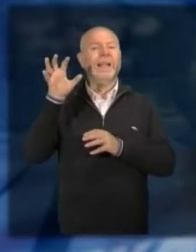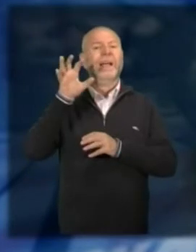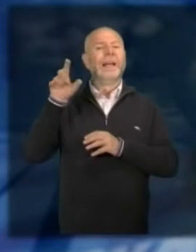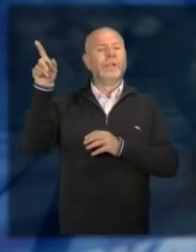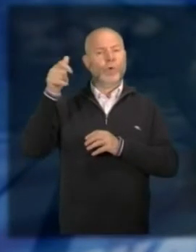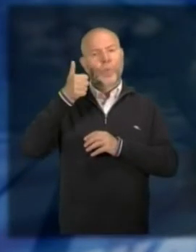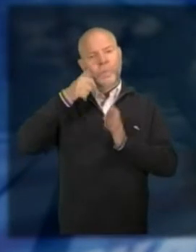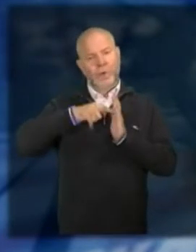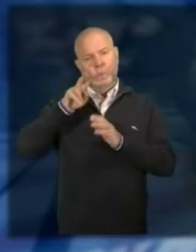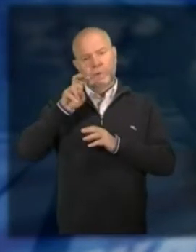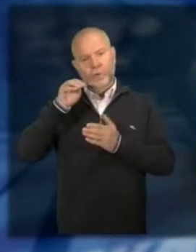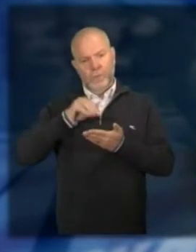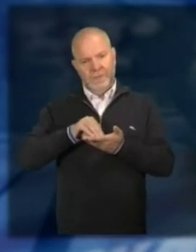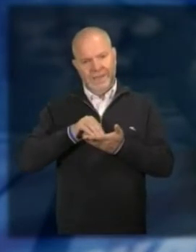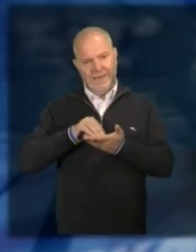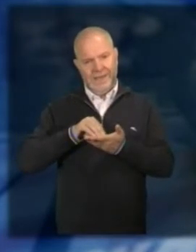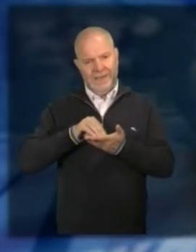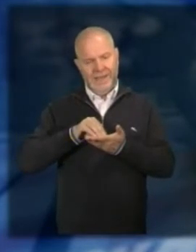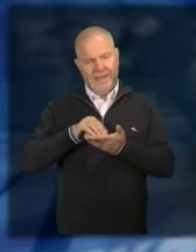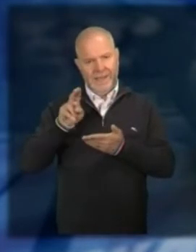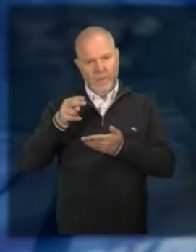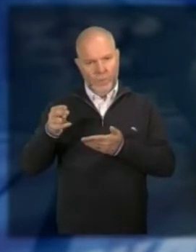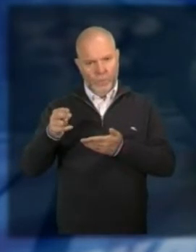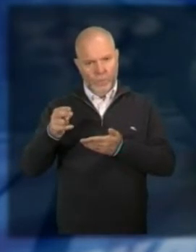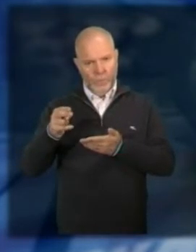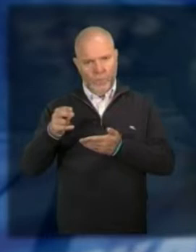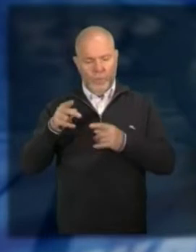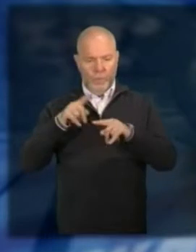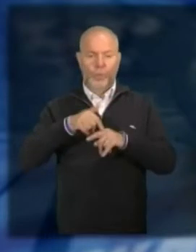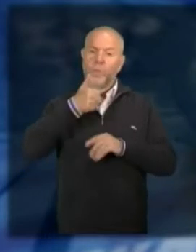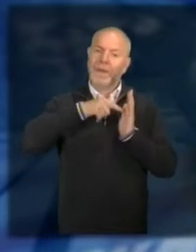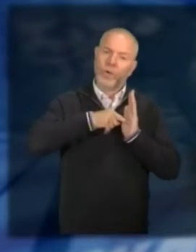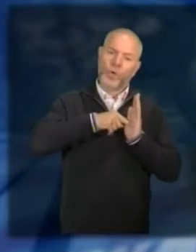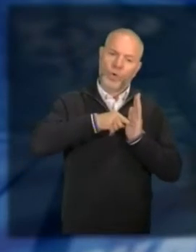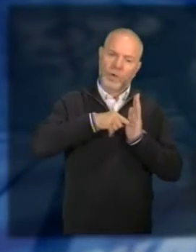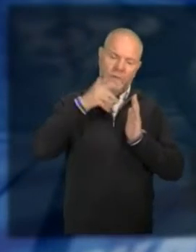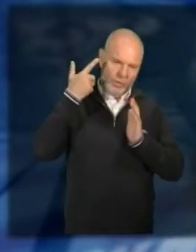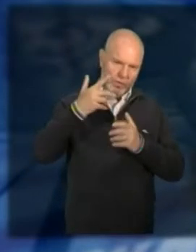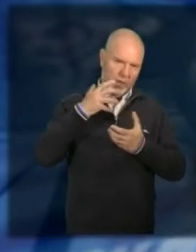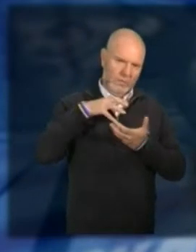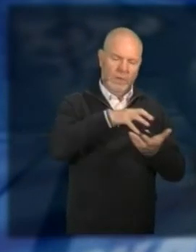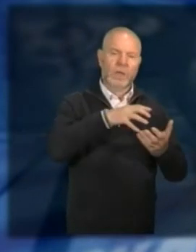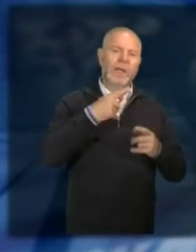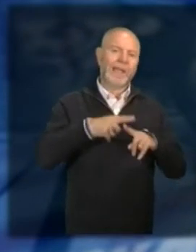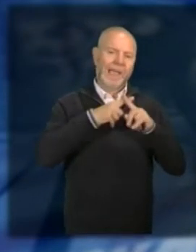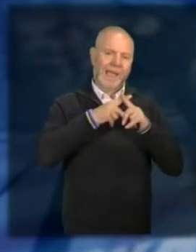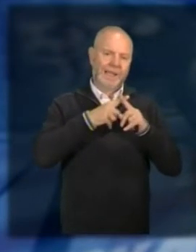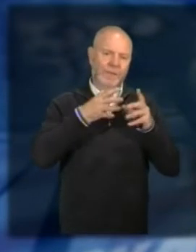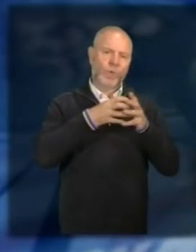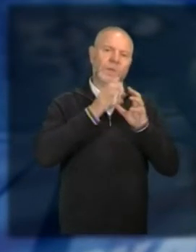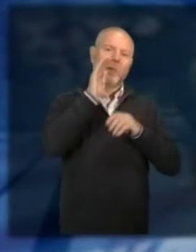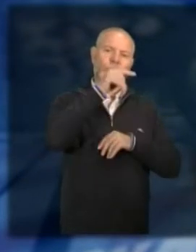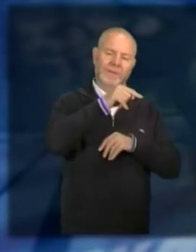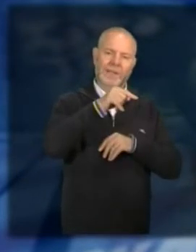1.200.000 euro per i 60 posti convenzionati. Poi ci sono 1.100.000 euro di fondi già previsti dall'ex comunità montana Valle Vigerzo e